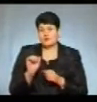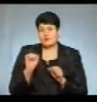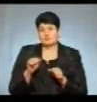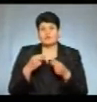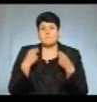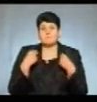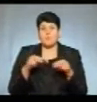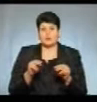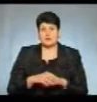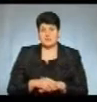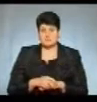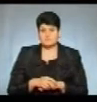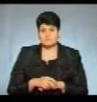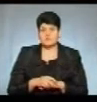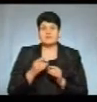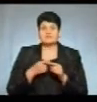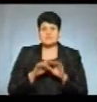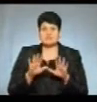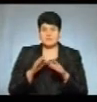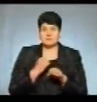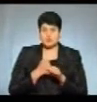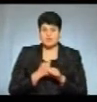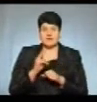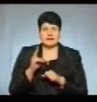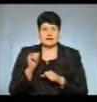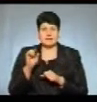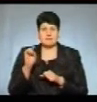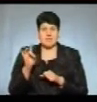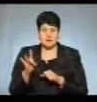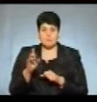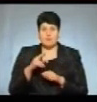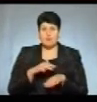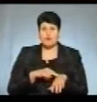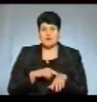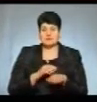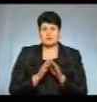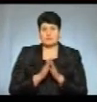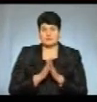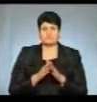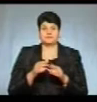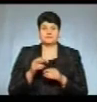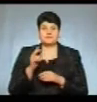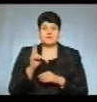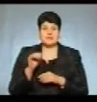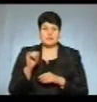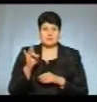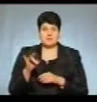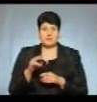продані. Ну, в таких випадках працює кіберполіція. Я зараз попрошу режисера підготувати відеоматеріал. Кіберполіція України в кінці